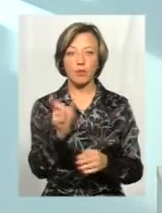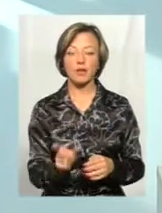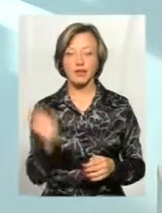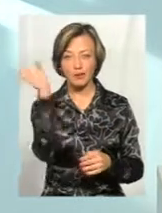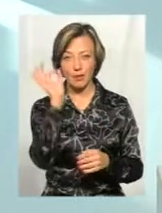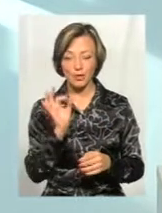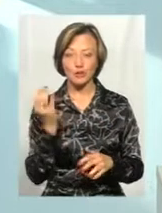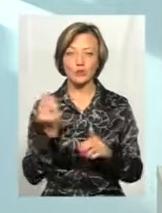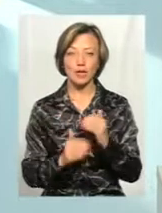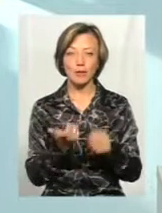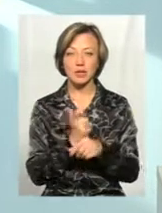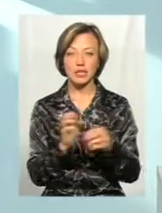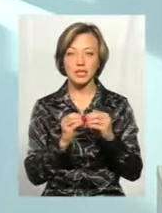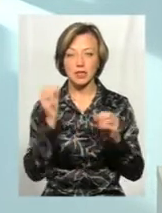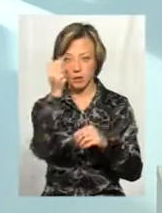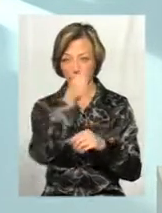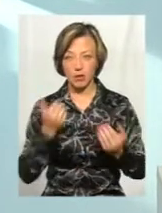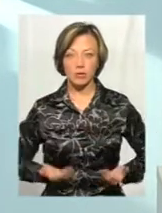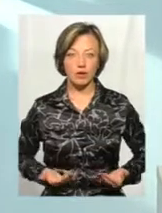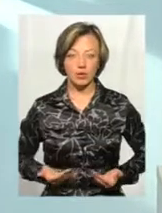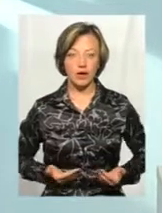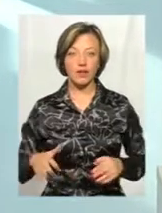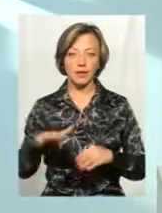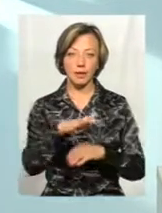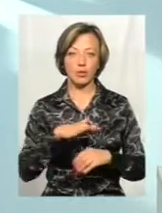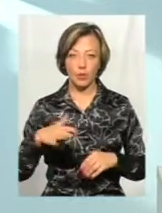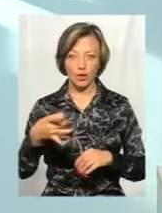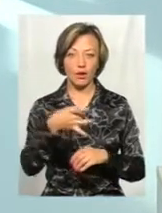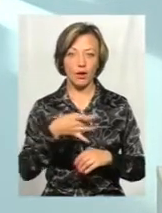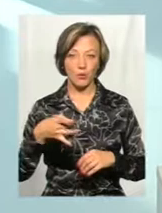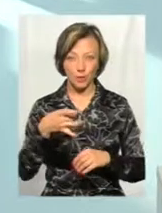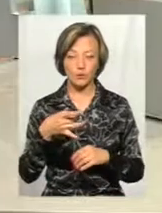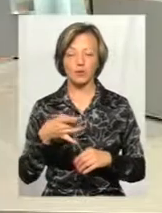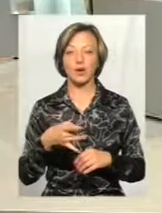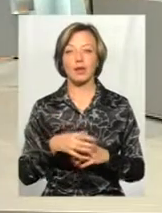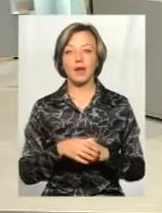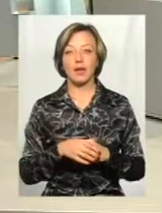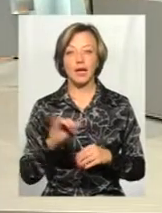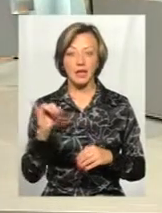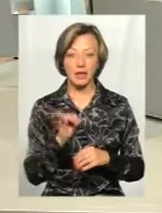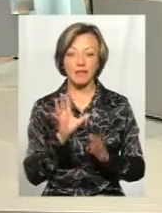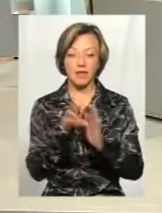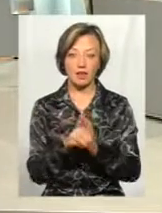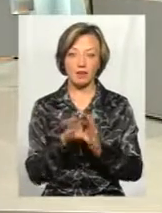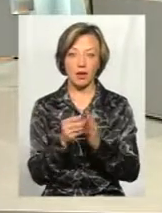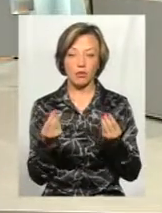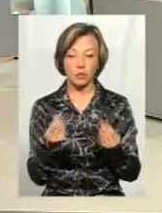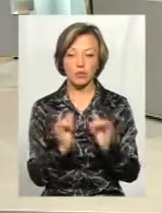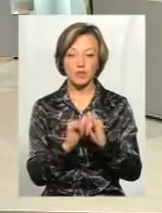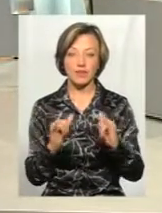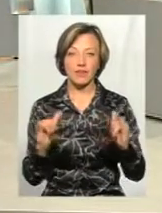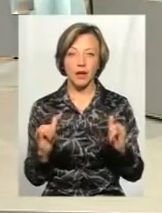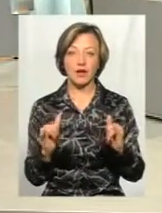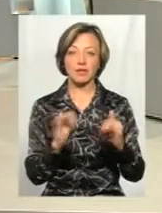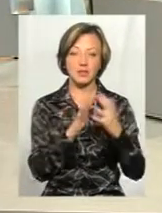Німеччини, який вже більше 10 років проживає на території Хмельниччини і, власне, вкладає інвестиції, розвиває